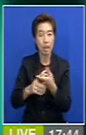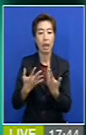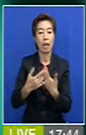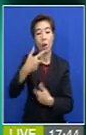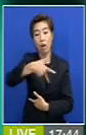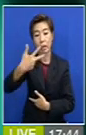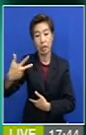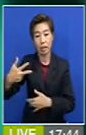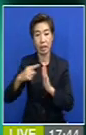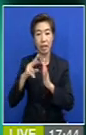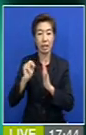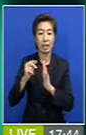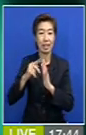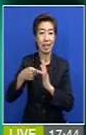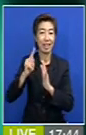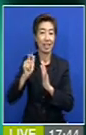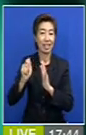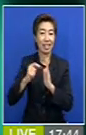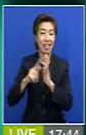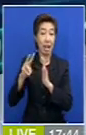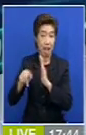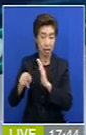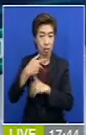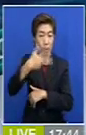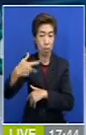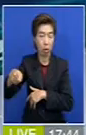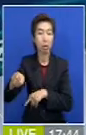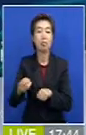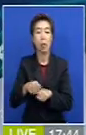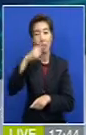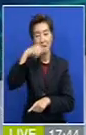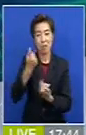นี่ก็เป็นลูกเขินหาวของน้องเพียวนะครับก็เป็นตัวทำแต้มหลักของไทยในวันนี้ครับ